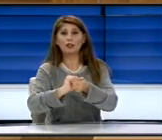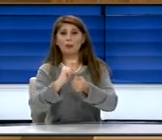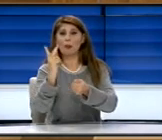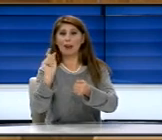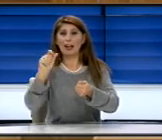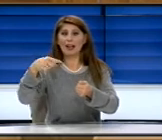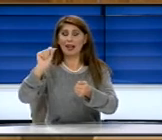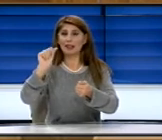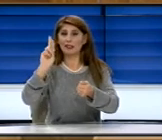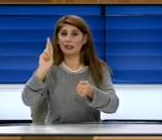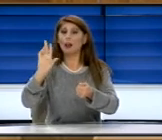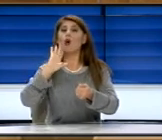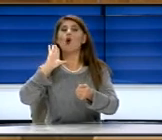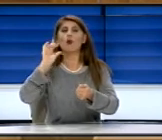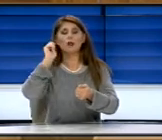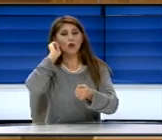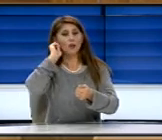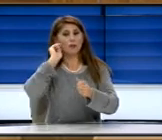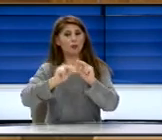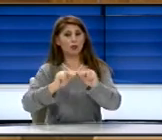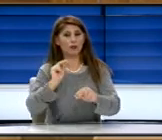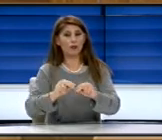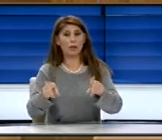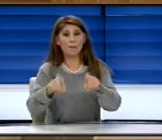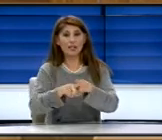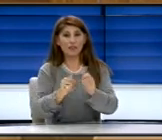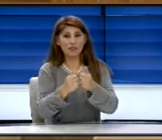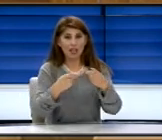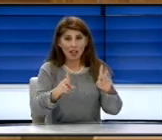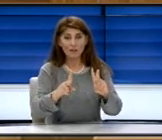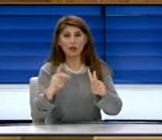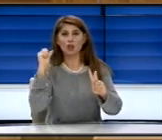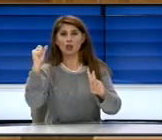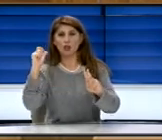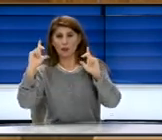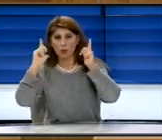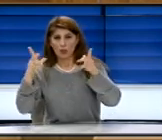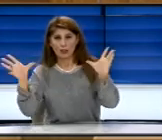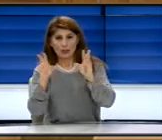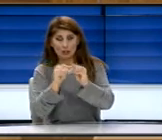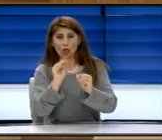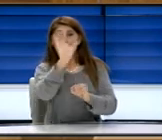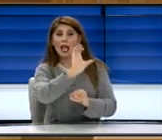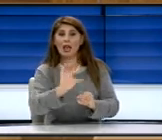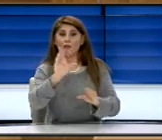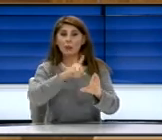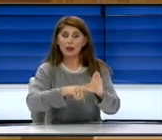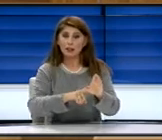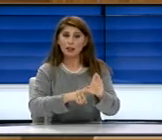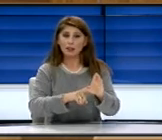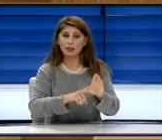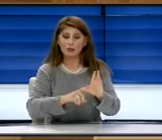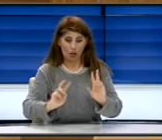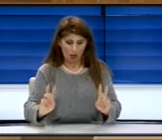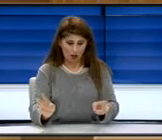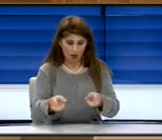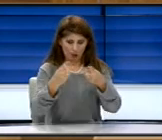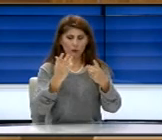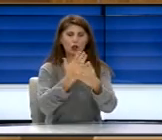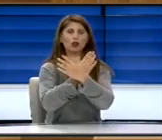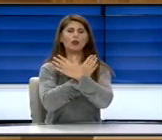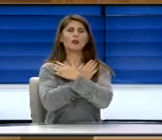καν ονομαστική ψηφοφορία. Μαζί, φιλελεύθεροι και σοσιαλδημοκράτες, συνολικά η Ευρωπαϊκή Ένωση ανακαλύπταται πάνω στους